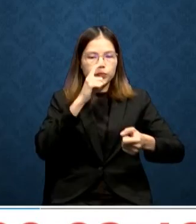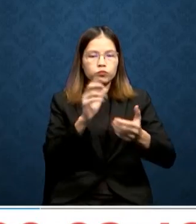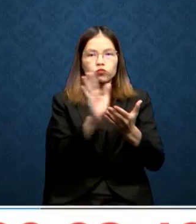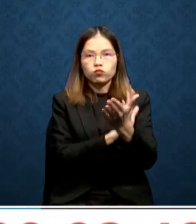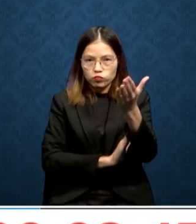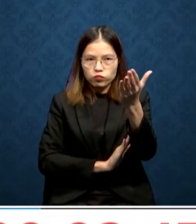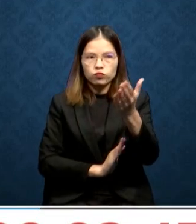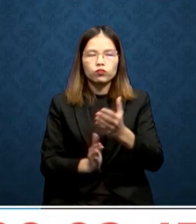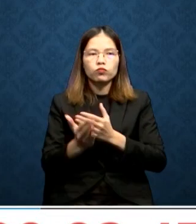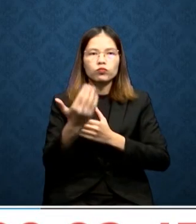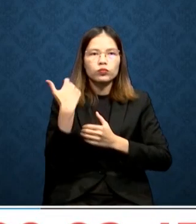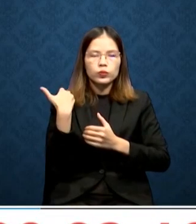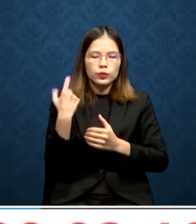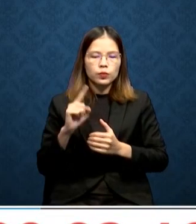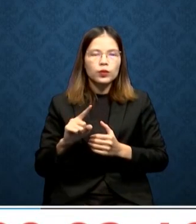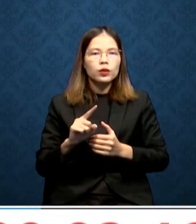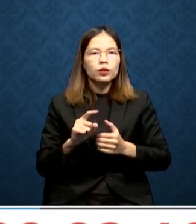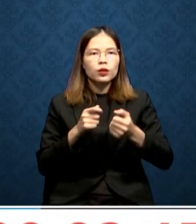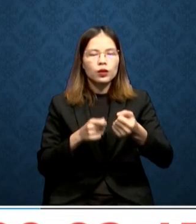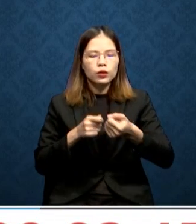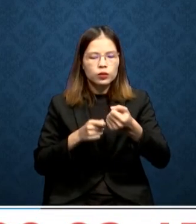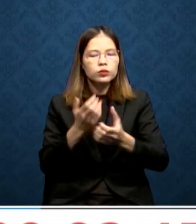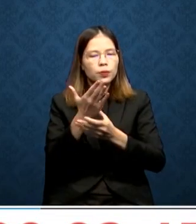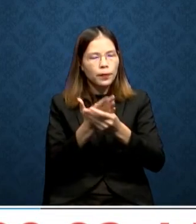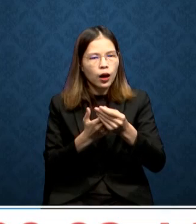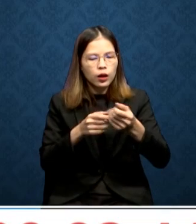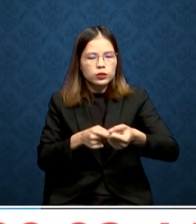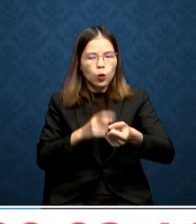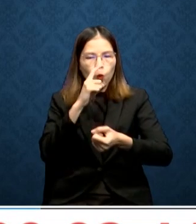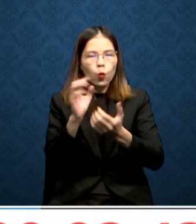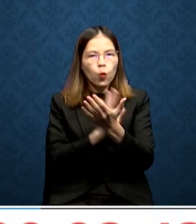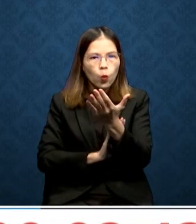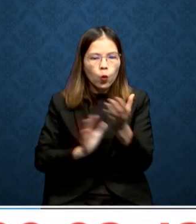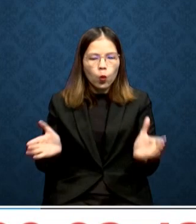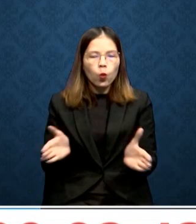kaante miles orีพระจัสมทิ ส concerning the of1.